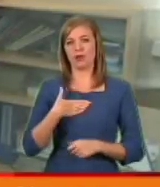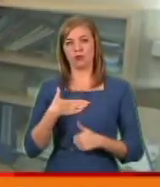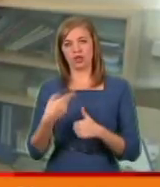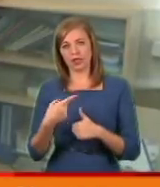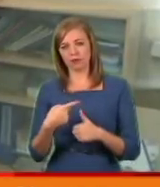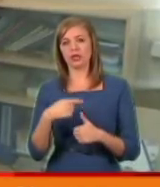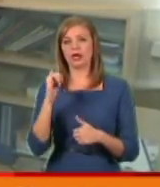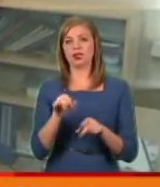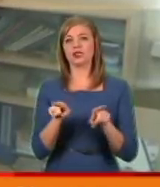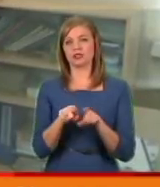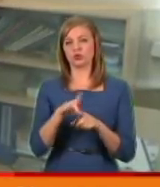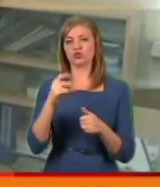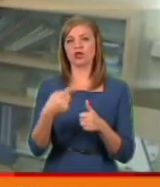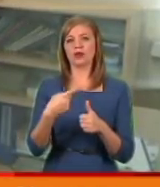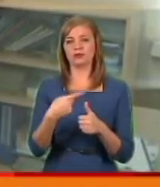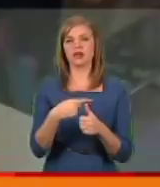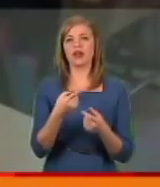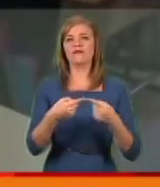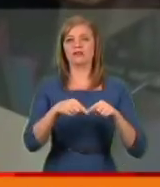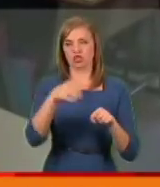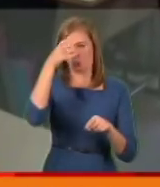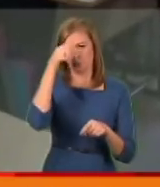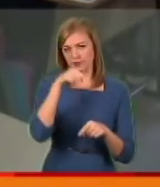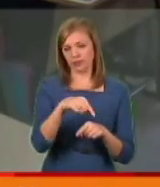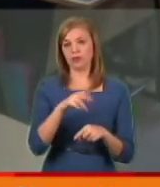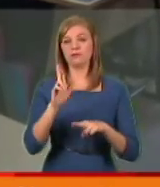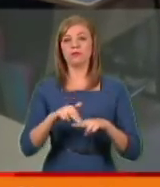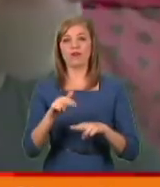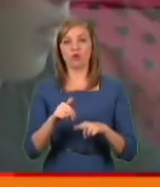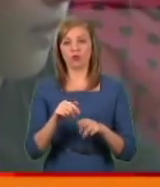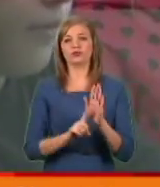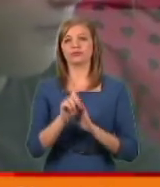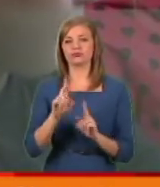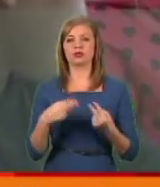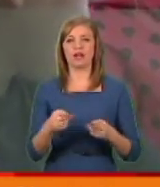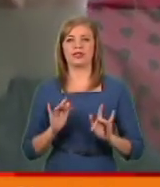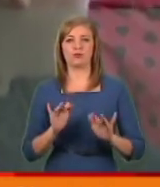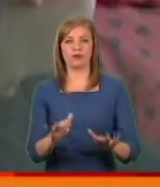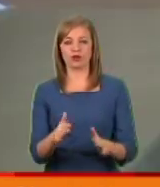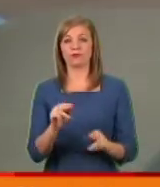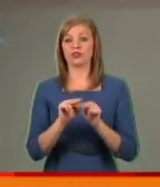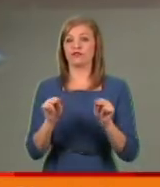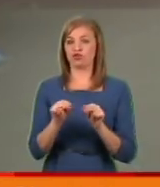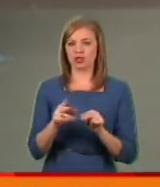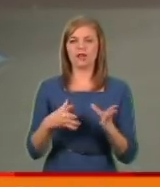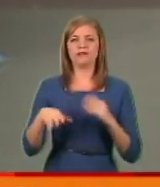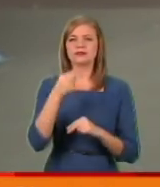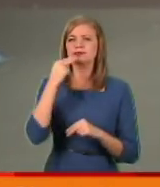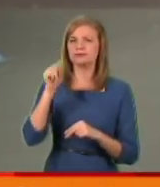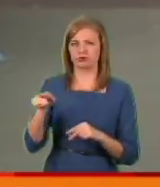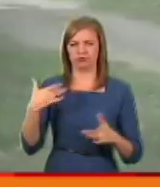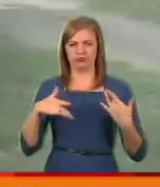ім'я та також на ім'я відділу освіти. Правоохоронці за заявами батьків порушили карне провадження. Вчителька усі